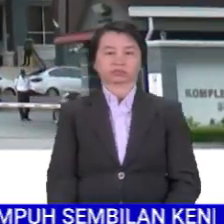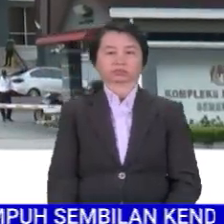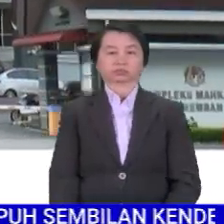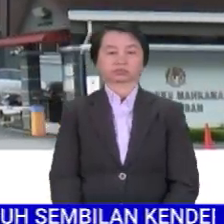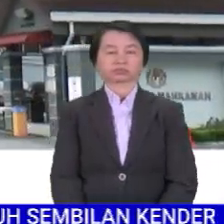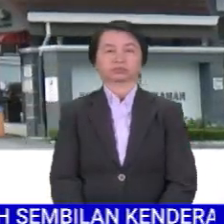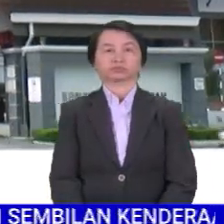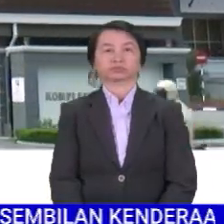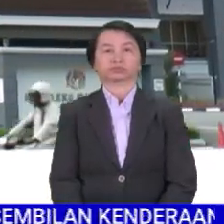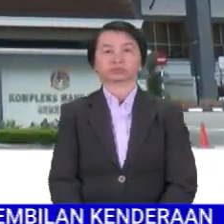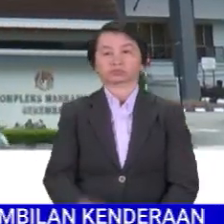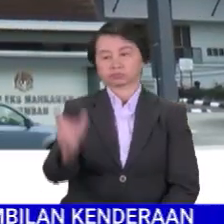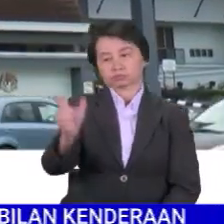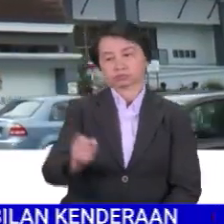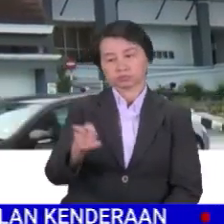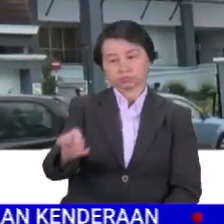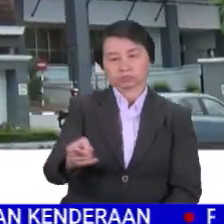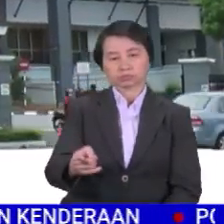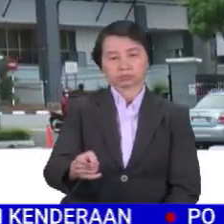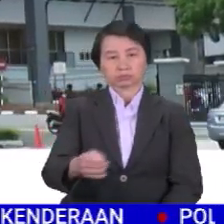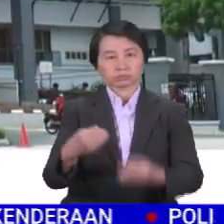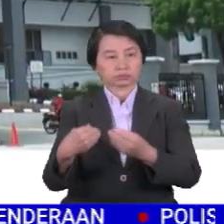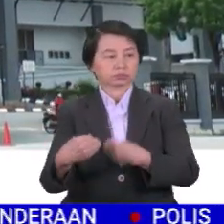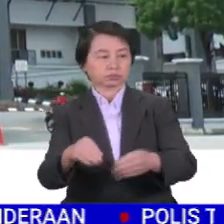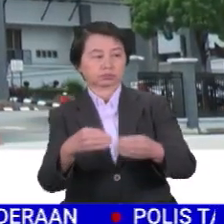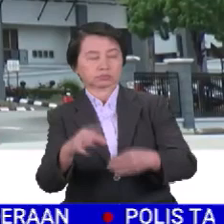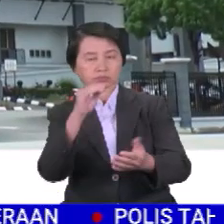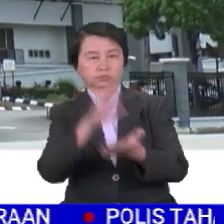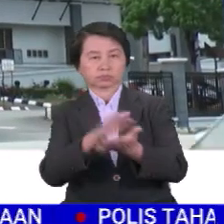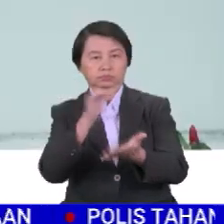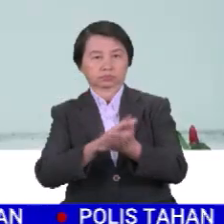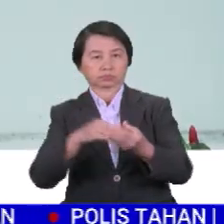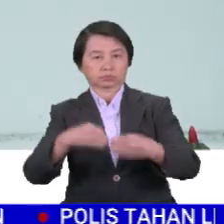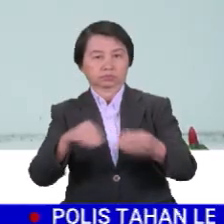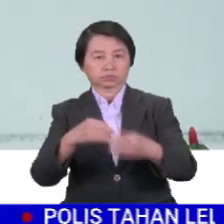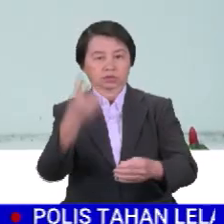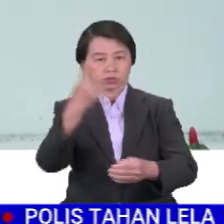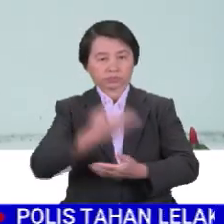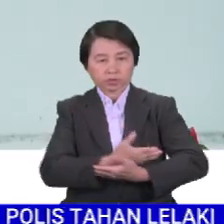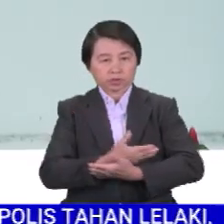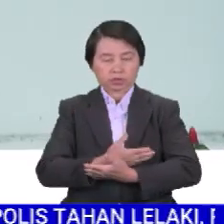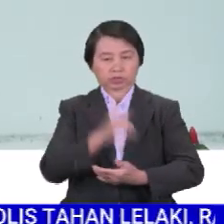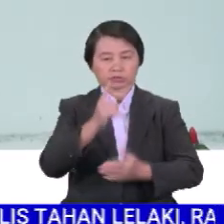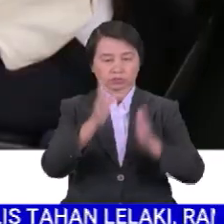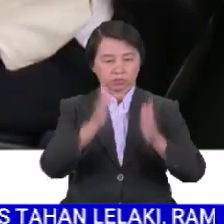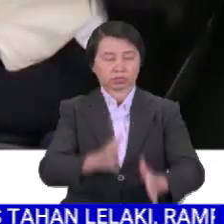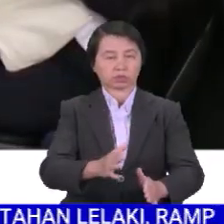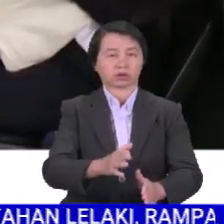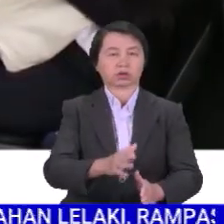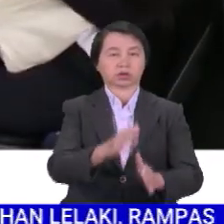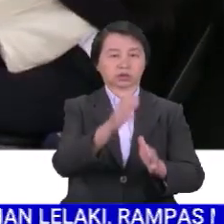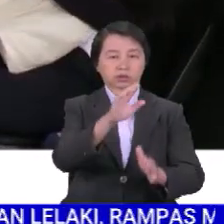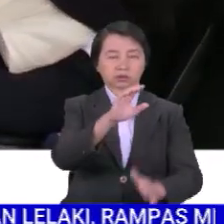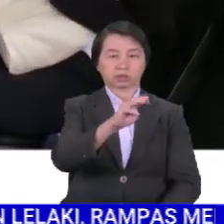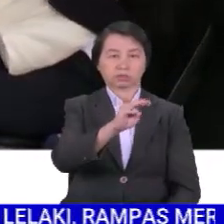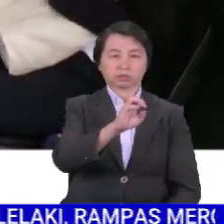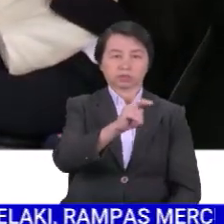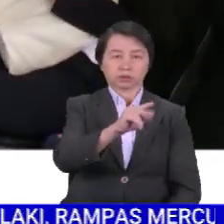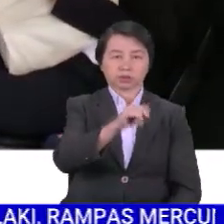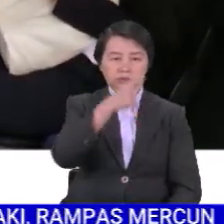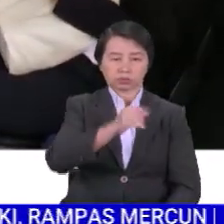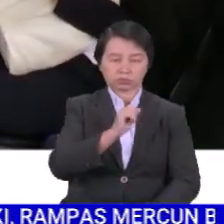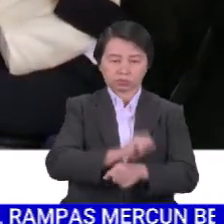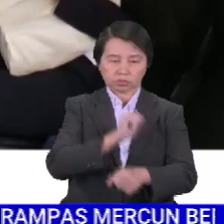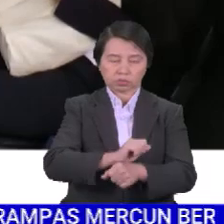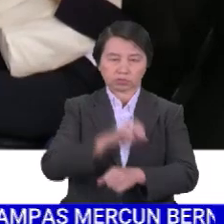bersalah tertuduh didakwa memperdagangkan sepasang suami isteri serta dua anak mereka dan seorang menantu sebagai buruh paksa bagi